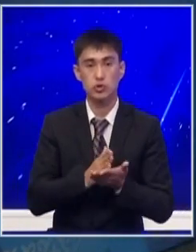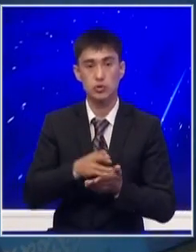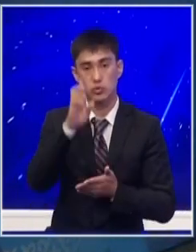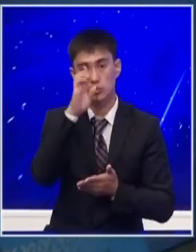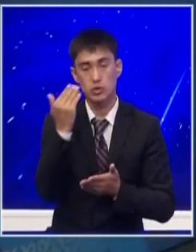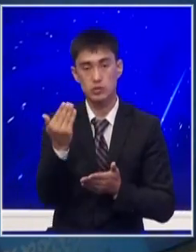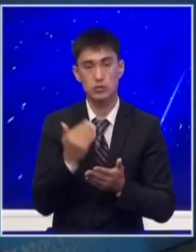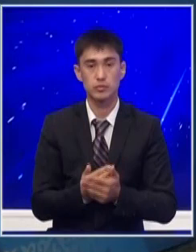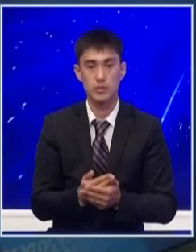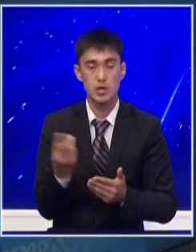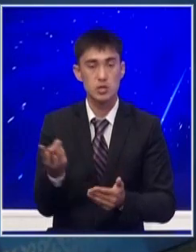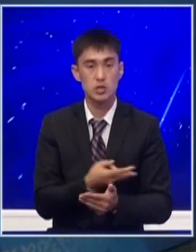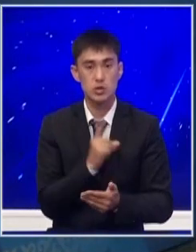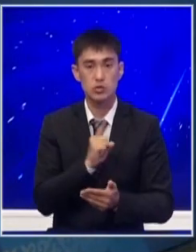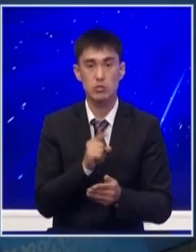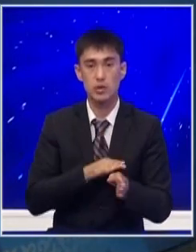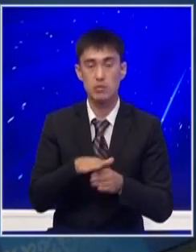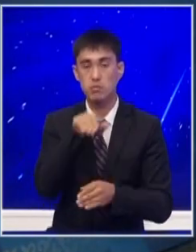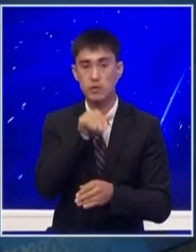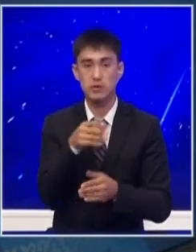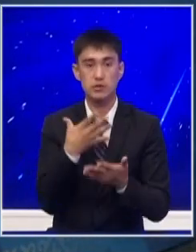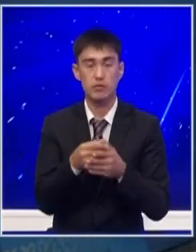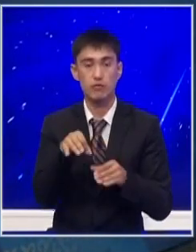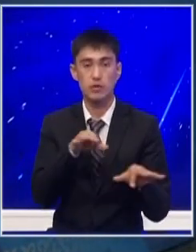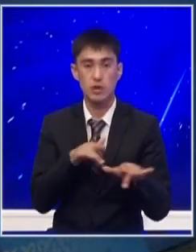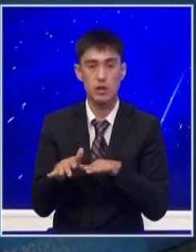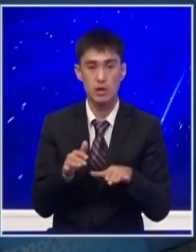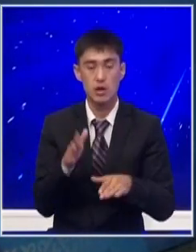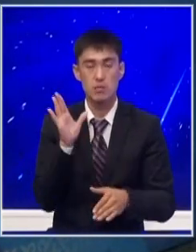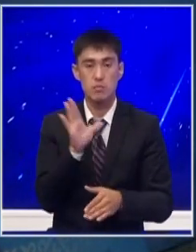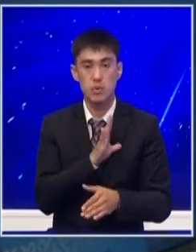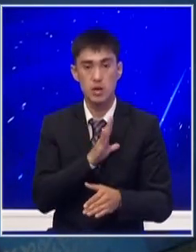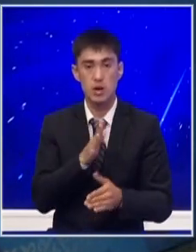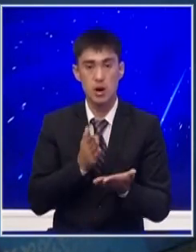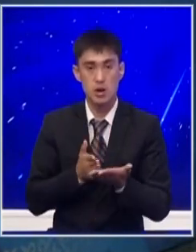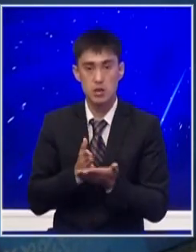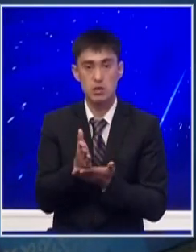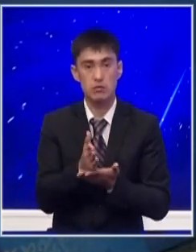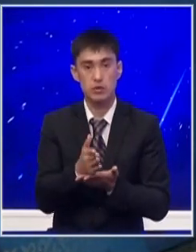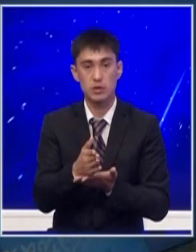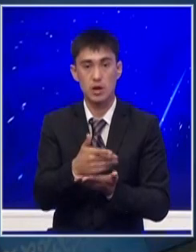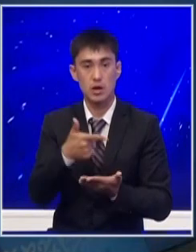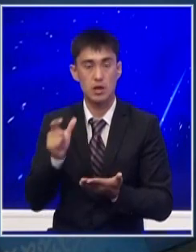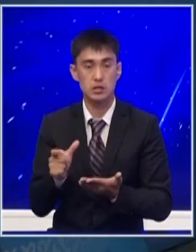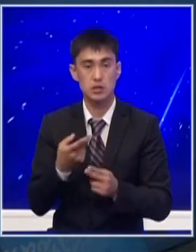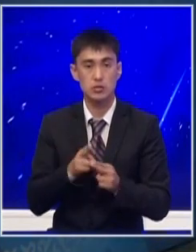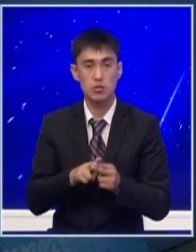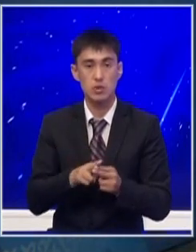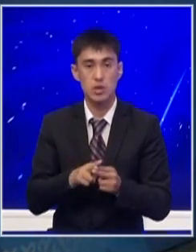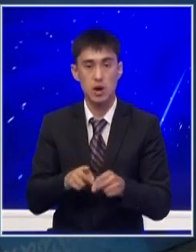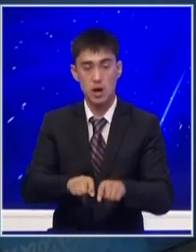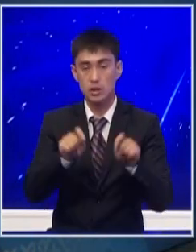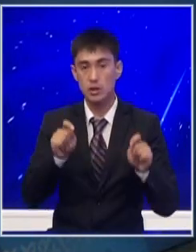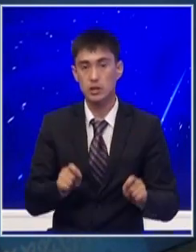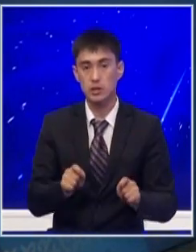государству. Желаю, чтобы они были профессионалами своего дела, были ориентированы на граждан, чтобы были